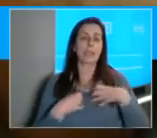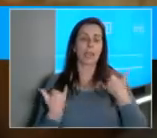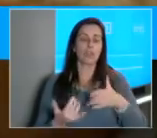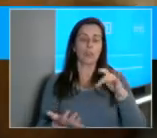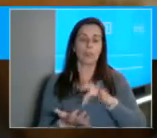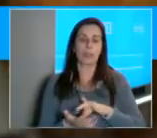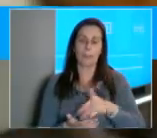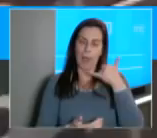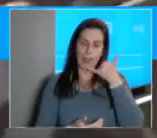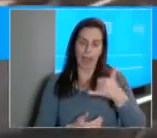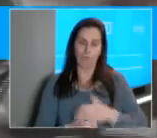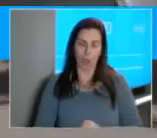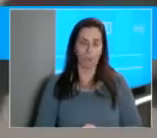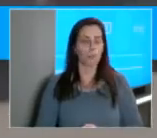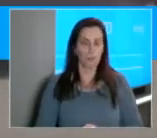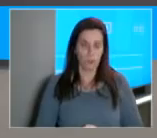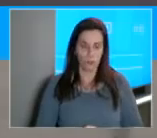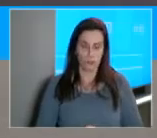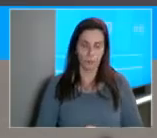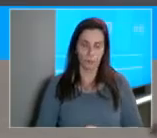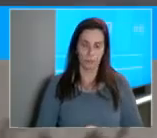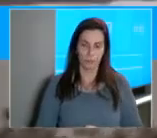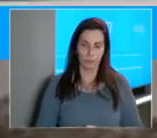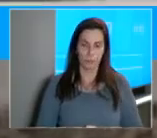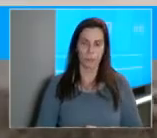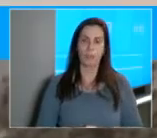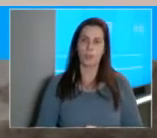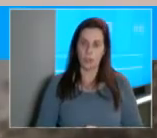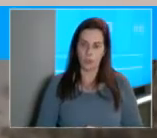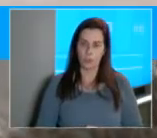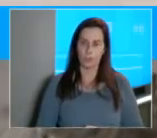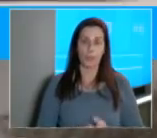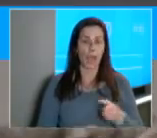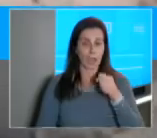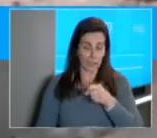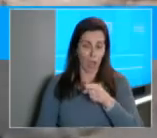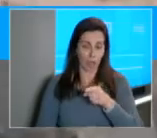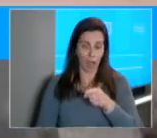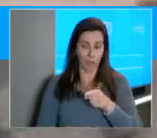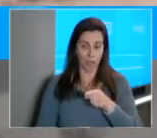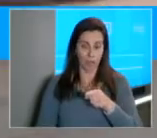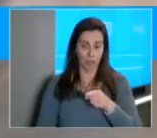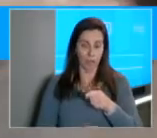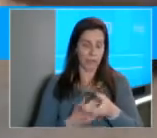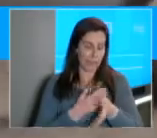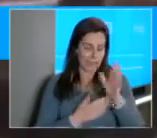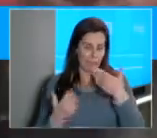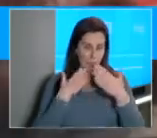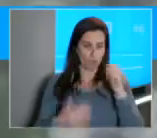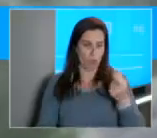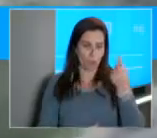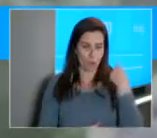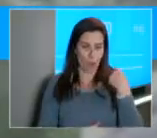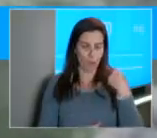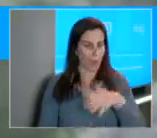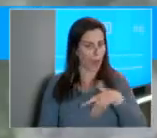שנמצא איתנו על קו הטלפון. צהריים טובים. שלום, שלום. אז אתה יצאת מהדיון בשבוע